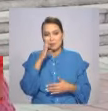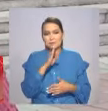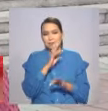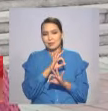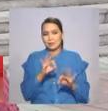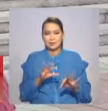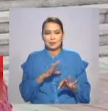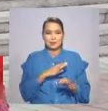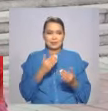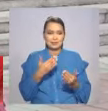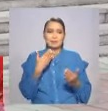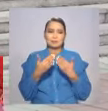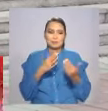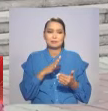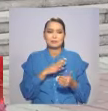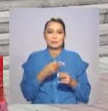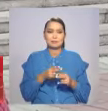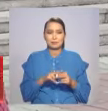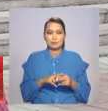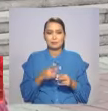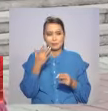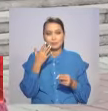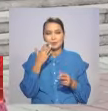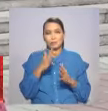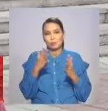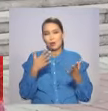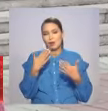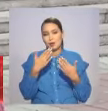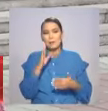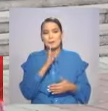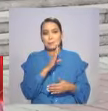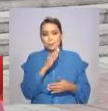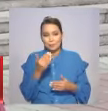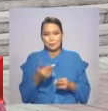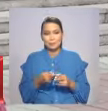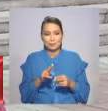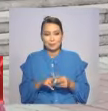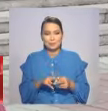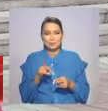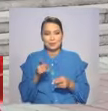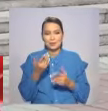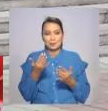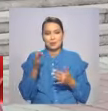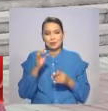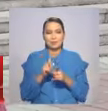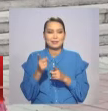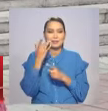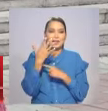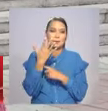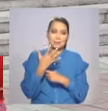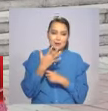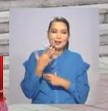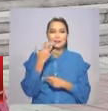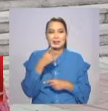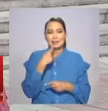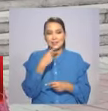как-то меньше с нами общался, потому что больше все-таки мы общались с мамой. И она, если мы что-то напроказили, она нас поругает и потом